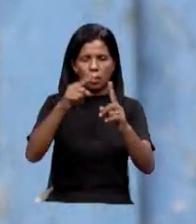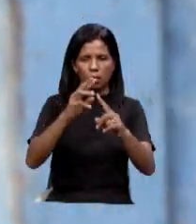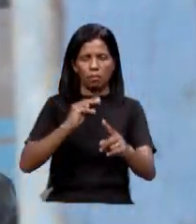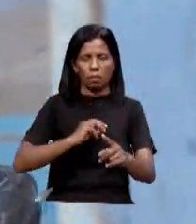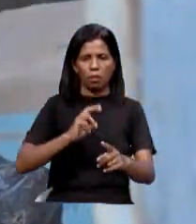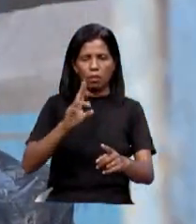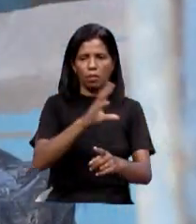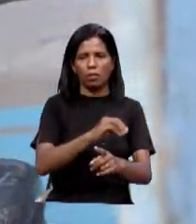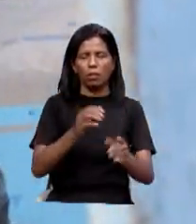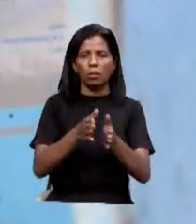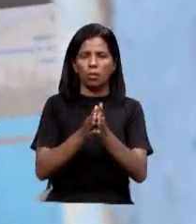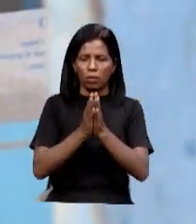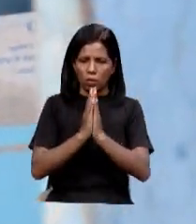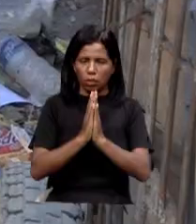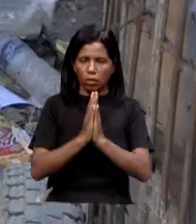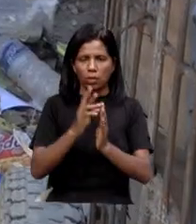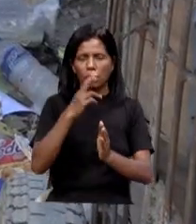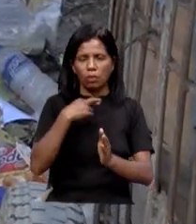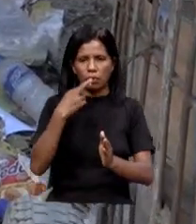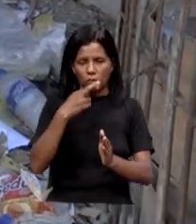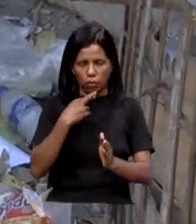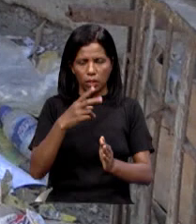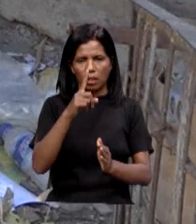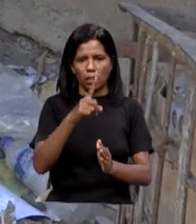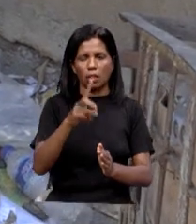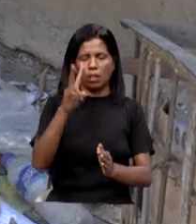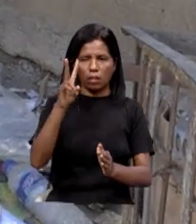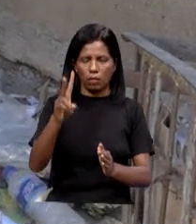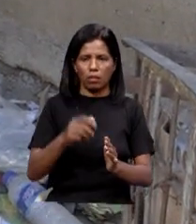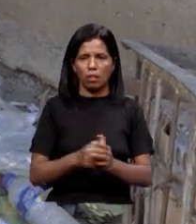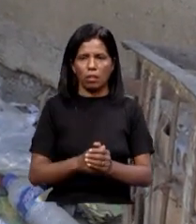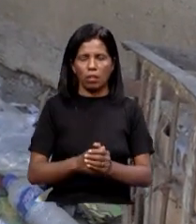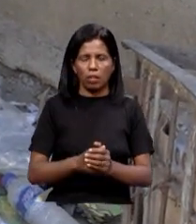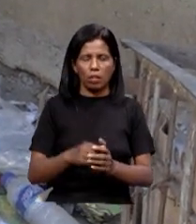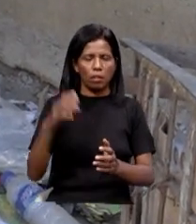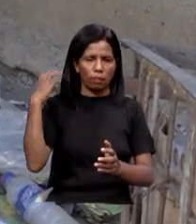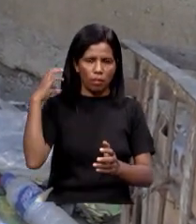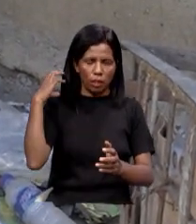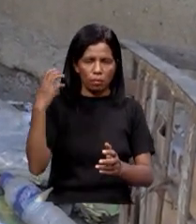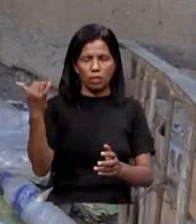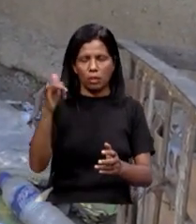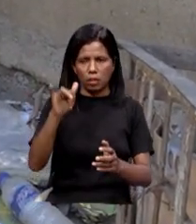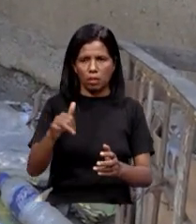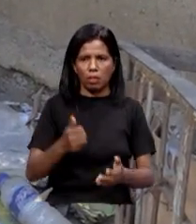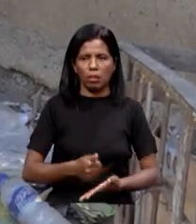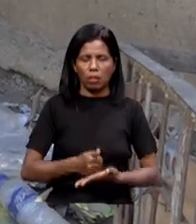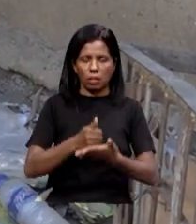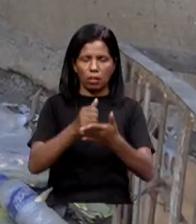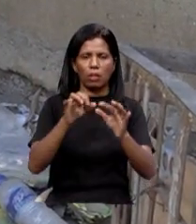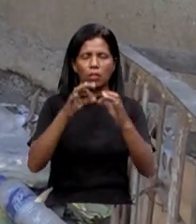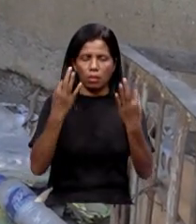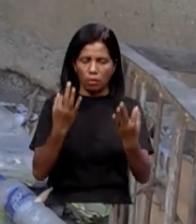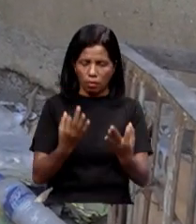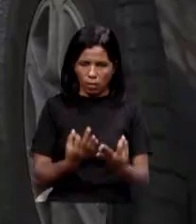rehung hodi husu netik fos lata ida karua. Ba ia nia subrinyu sira o di bele tahan netik familia ne